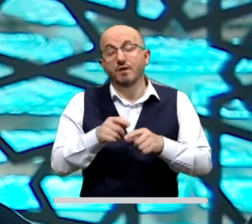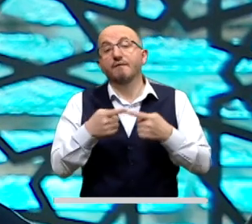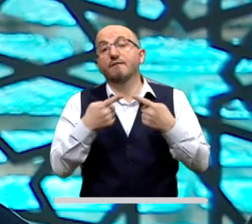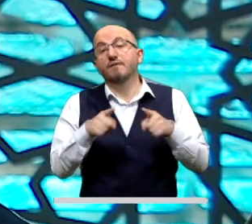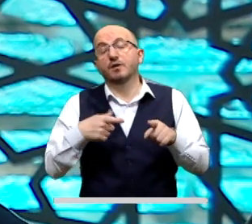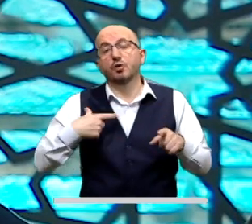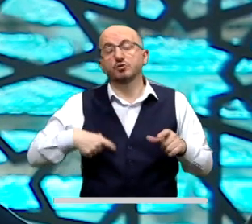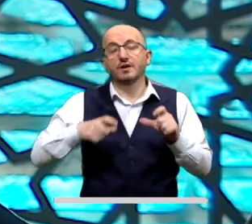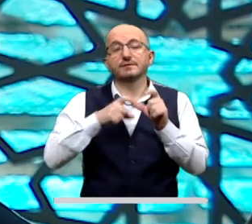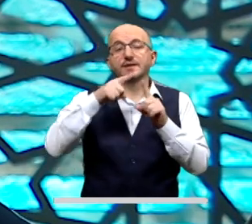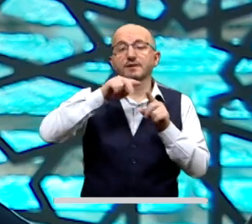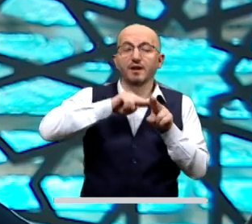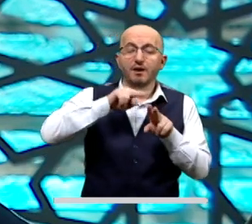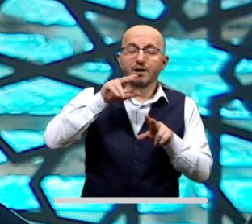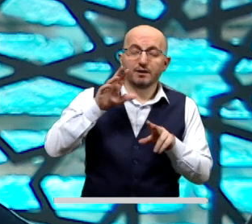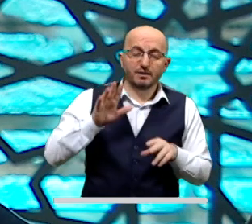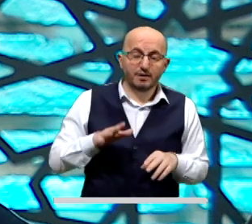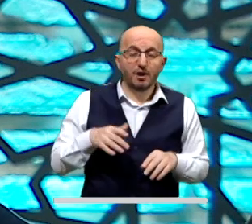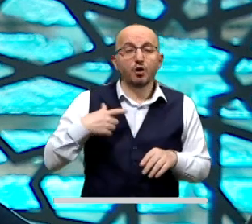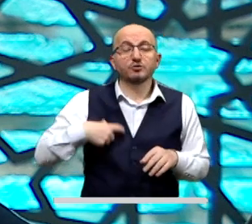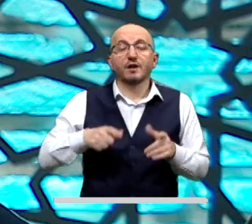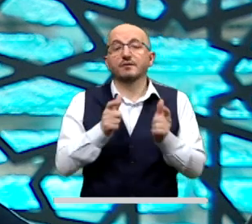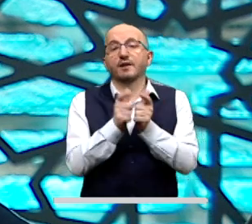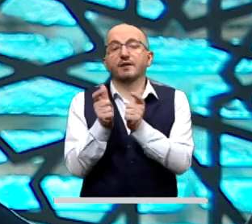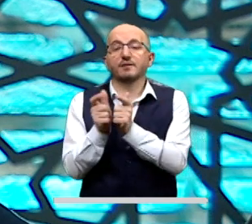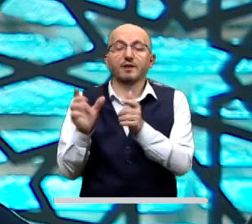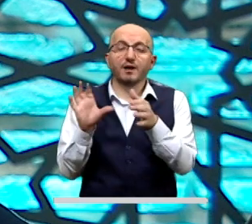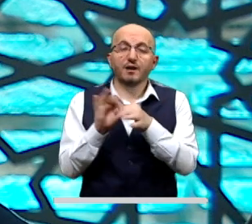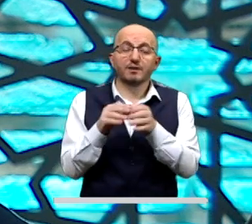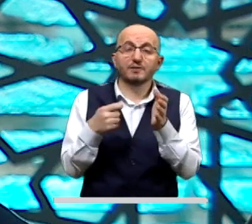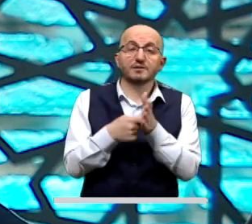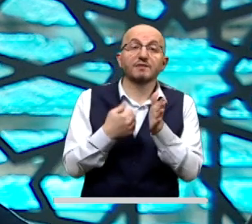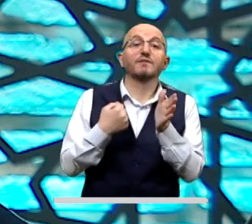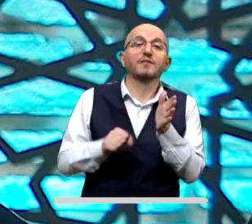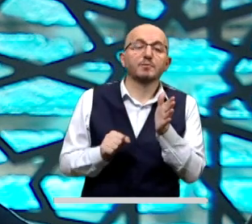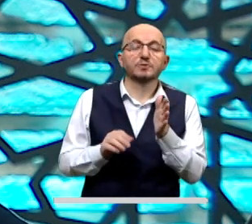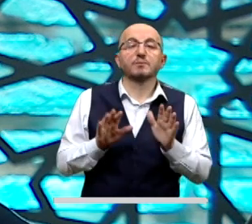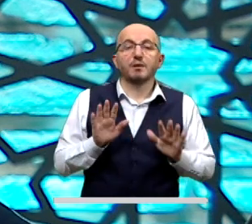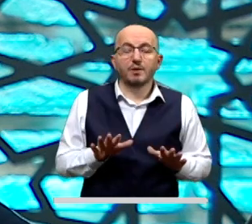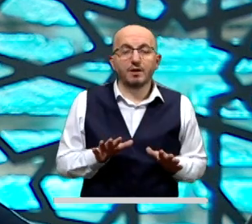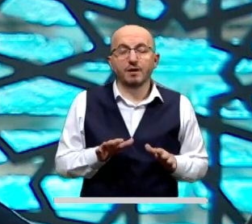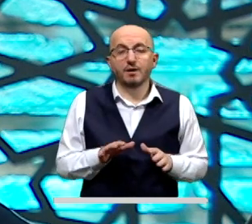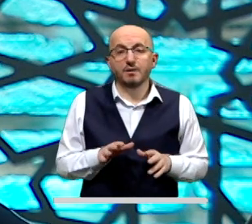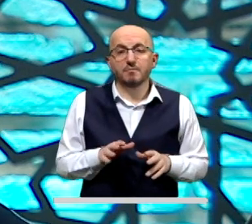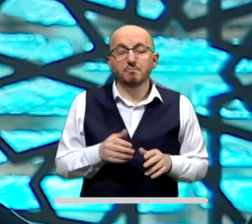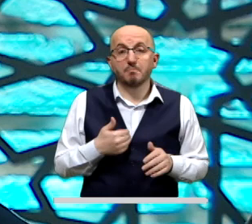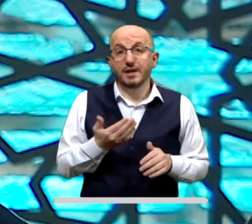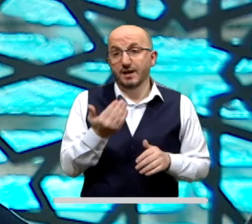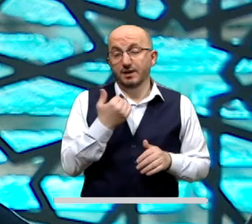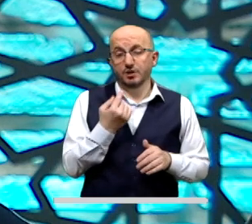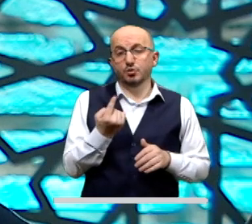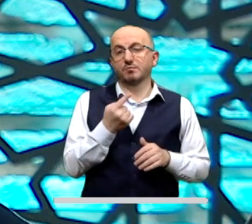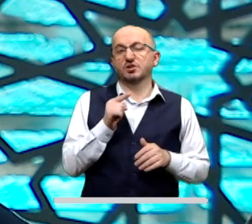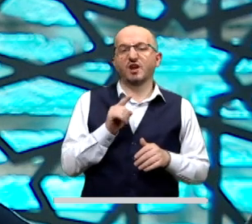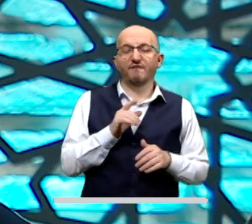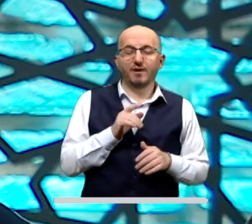özel STK bu özel derneklerle alakalı Şimdi isim vermeyeceğim hiçbirinizin altında bırakmayalım bana gelen şöyle bir şey var